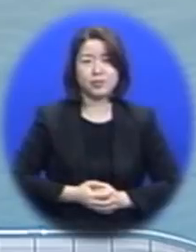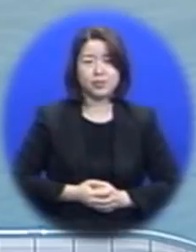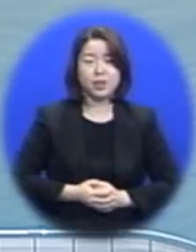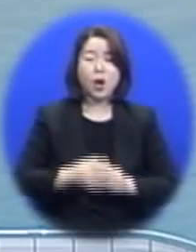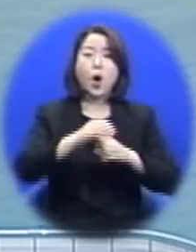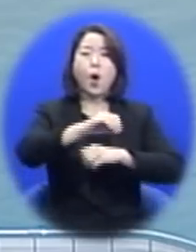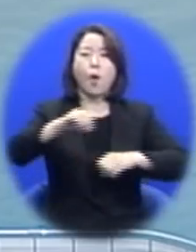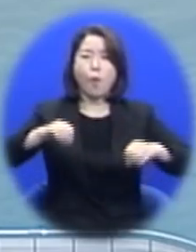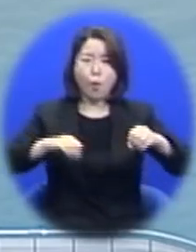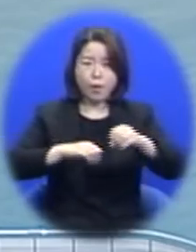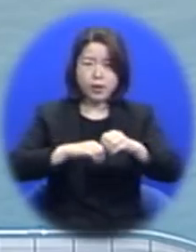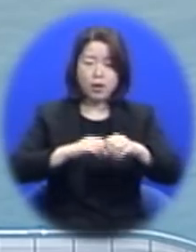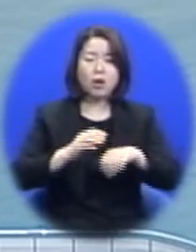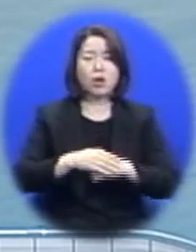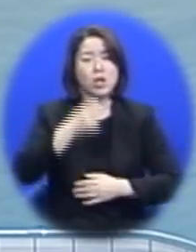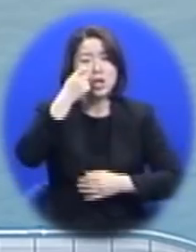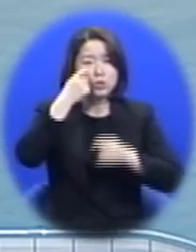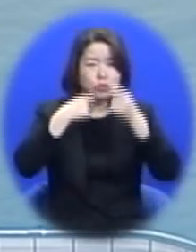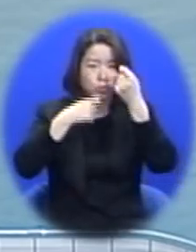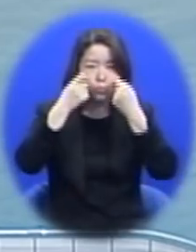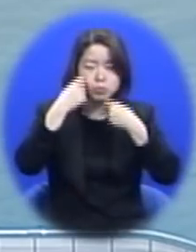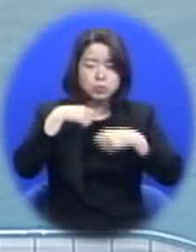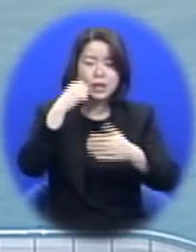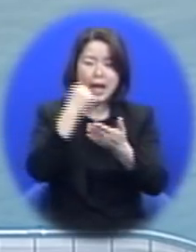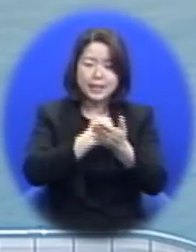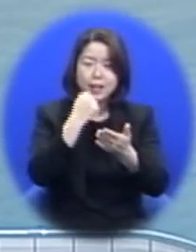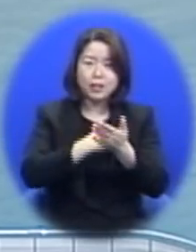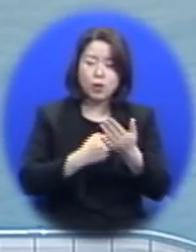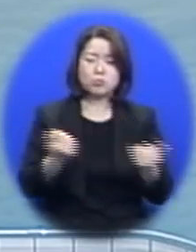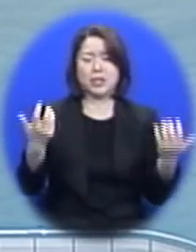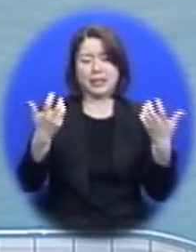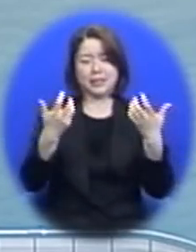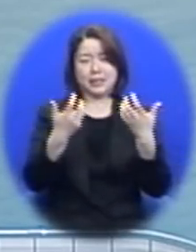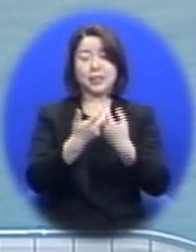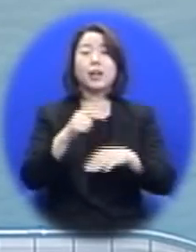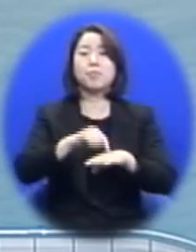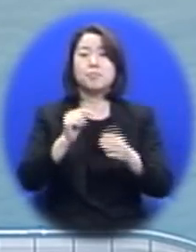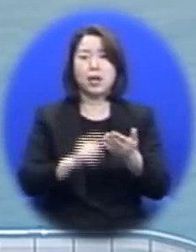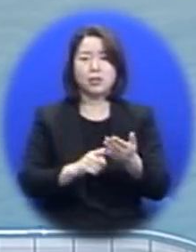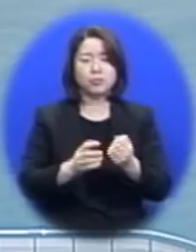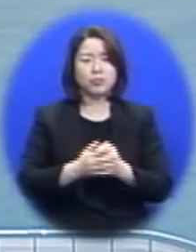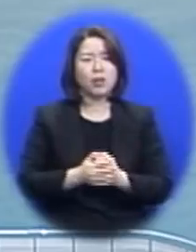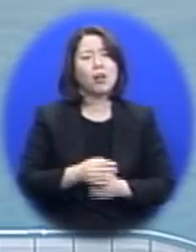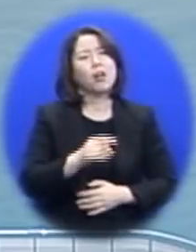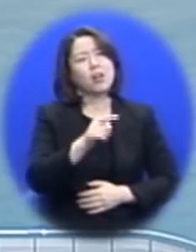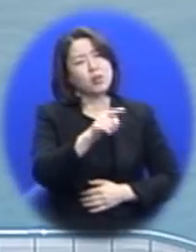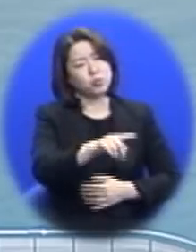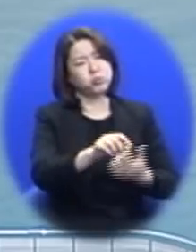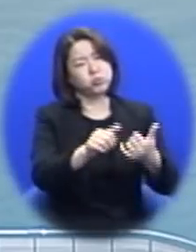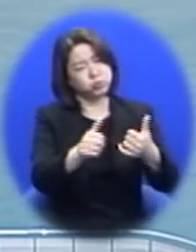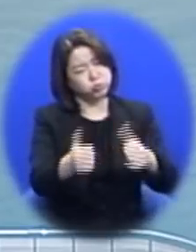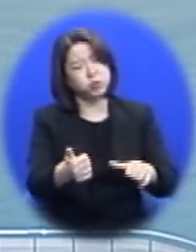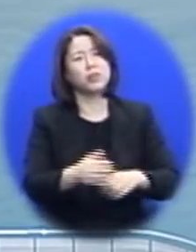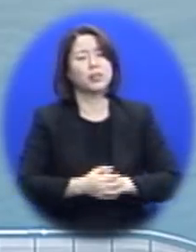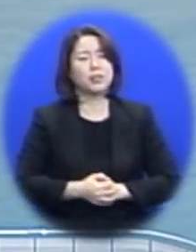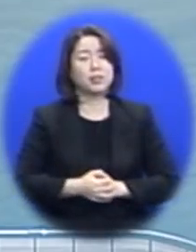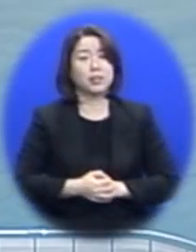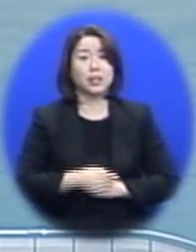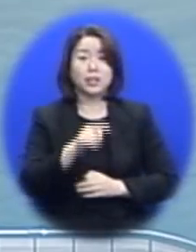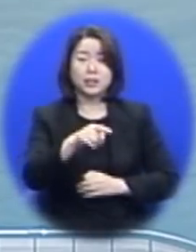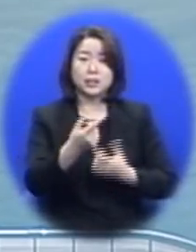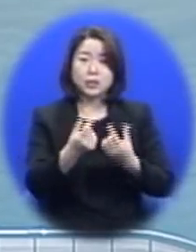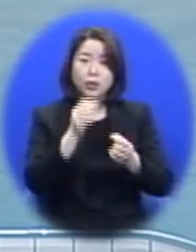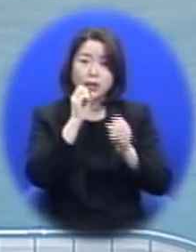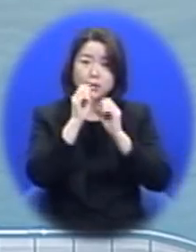오히려 눈물과 안타까움이 가득한 심정이십니다. 너는 죽었다 이렇게 말씀하시는 주님의 심정,